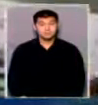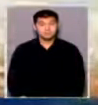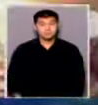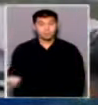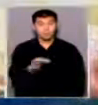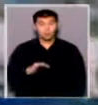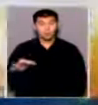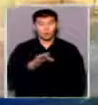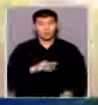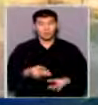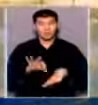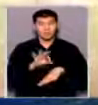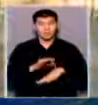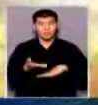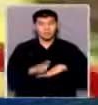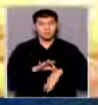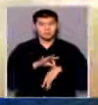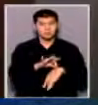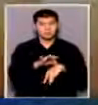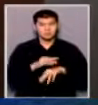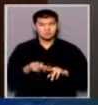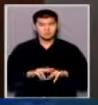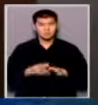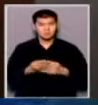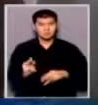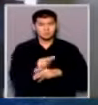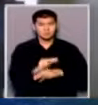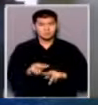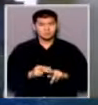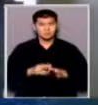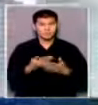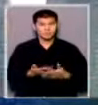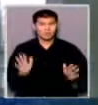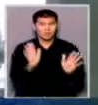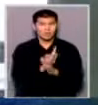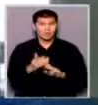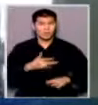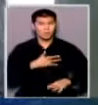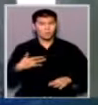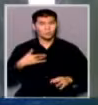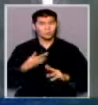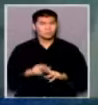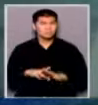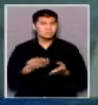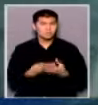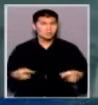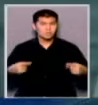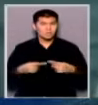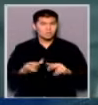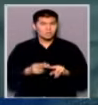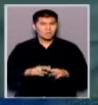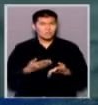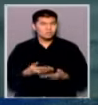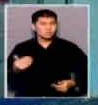Облыстың түпкір-түпкірінен ауыр халде жеткізіліп, еміне дауаз дегендердің жанайқайы, ауаз деген өкпенің дерті, дәліз бойымен жан